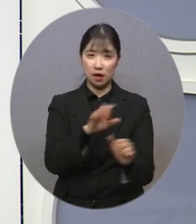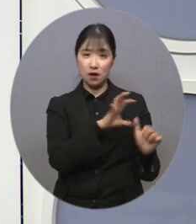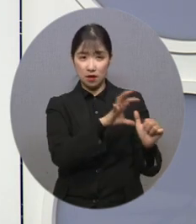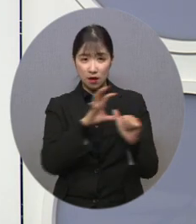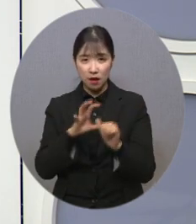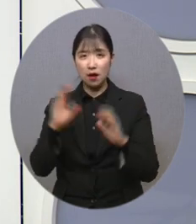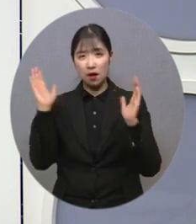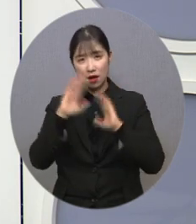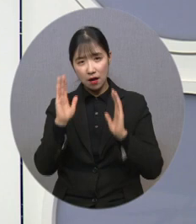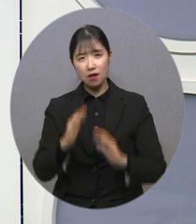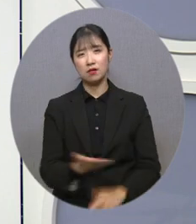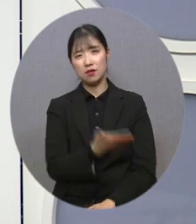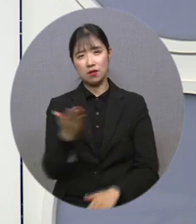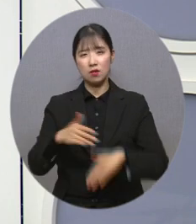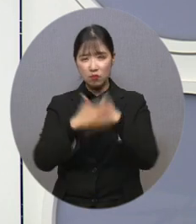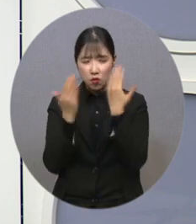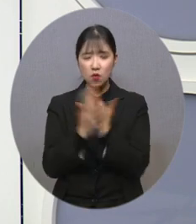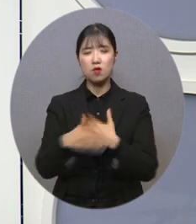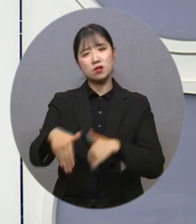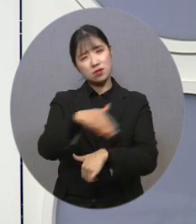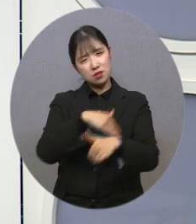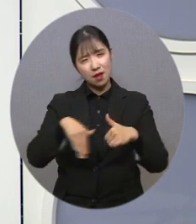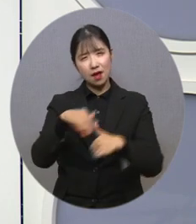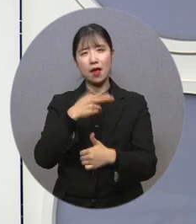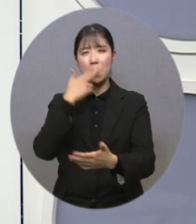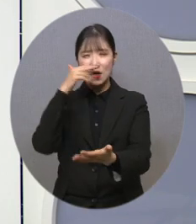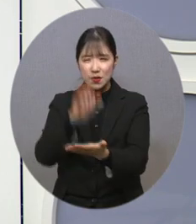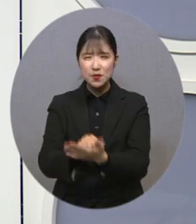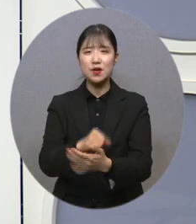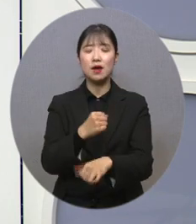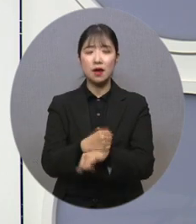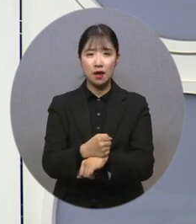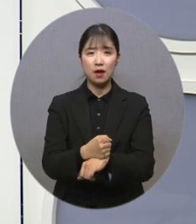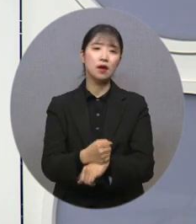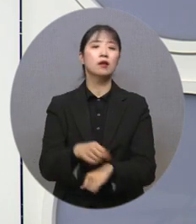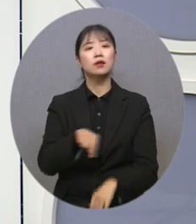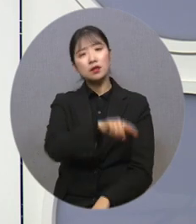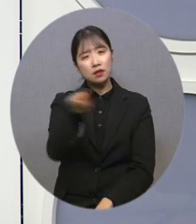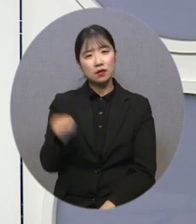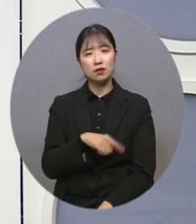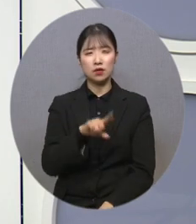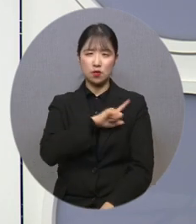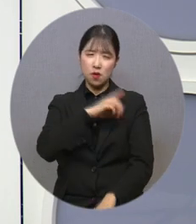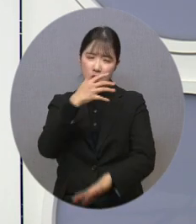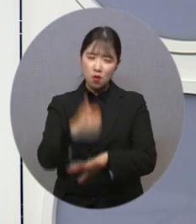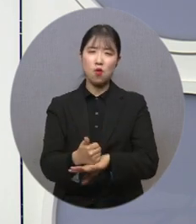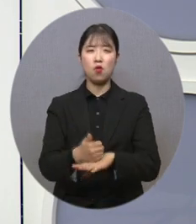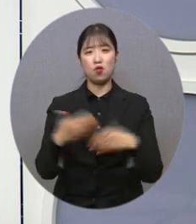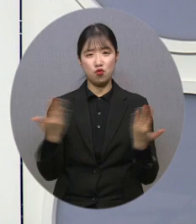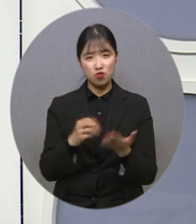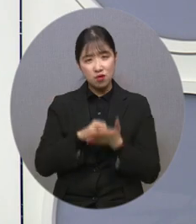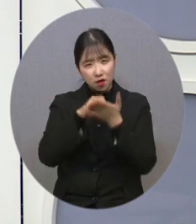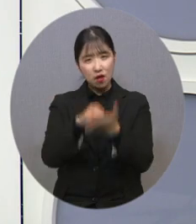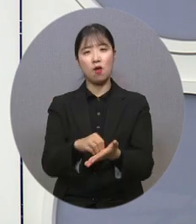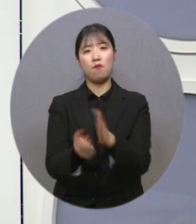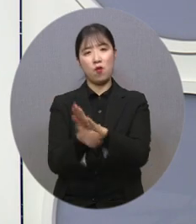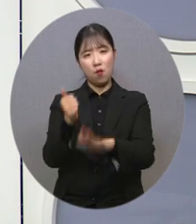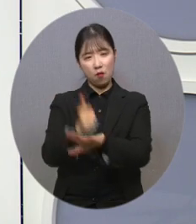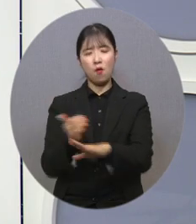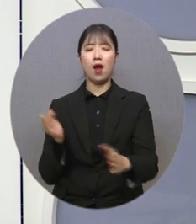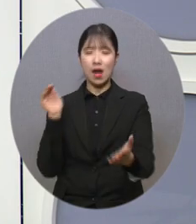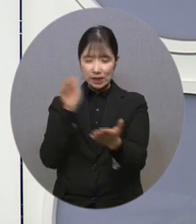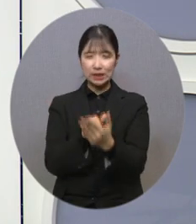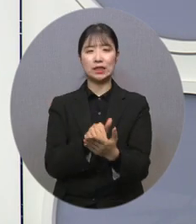통해서 학생들의 모든 상황들을 파악하고 이들이 최종적으로 취업할 수 해서